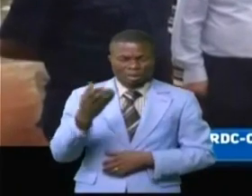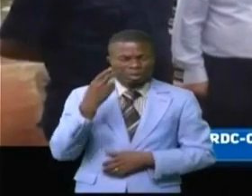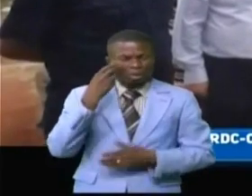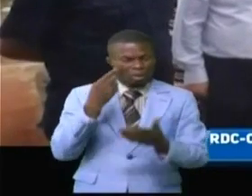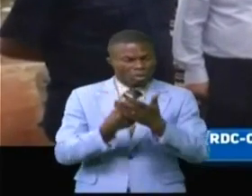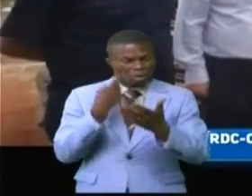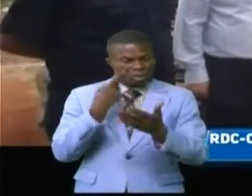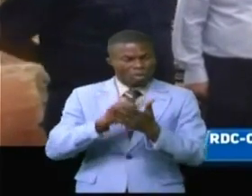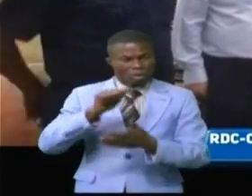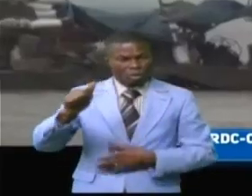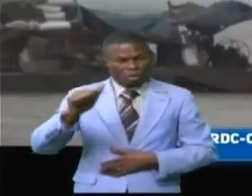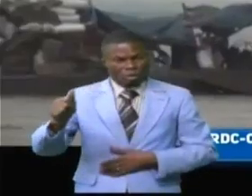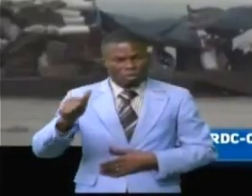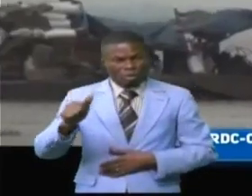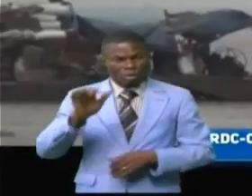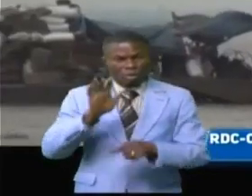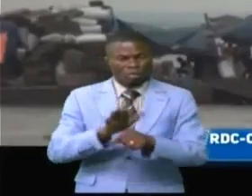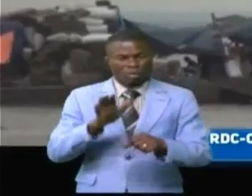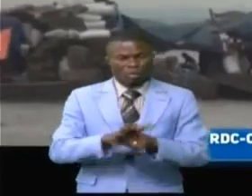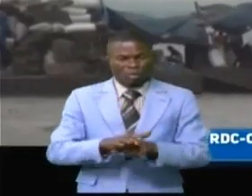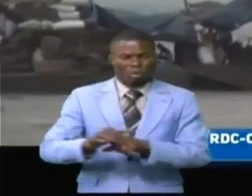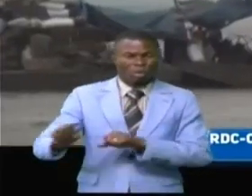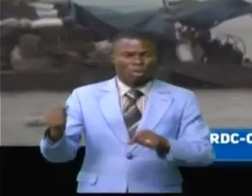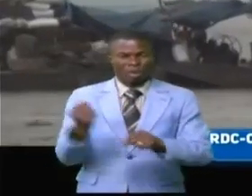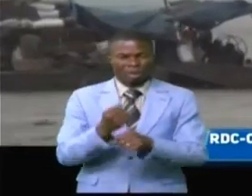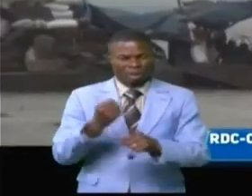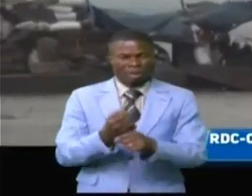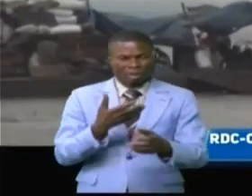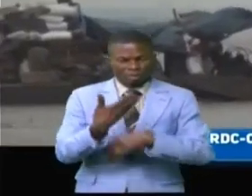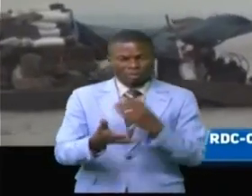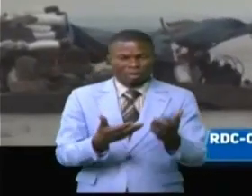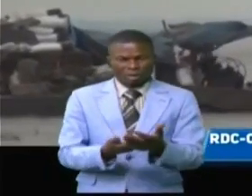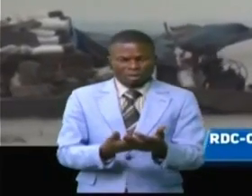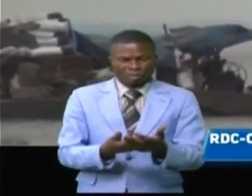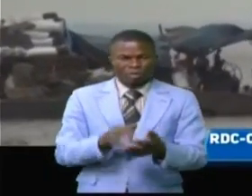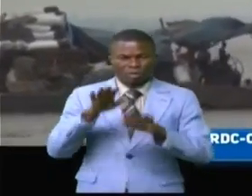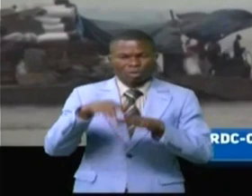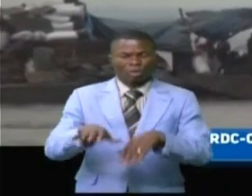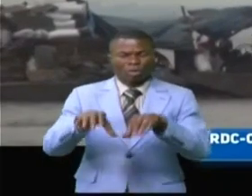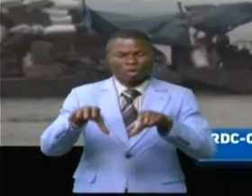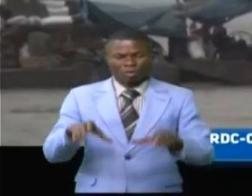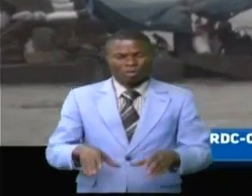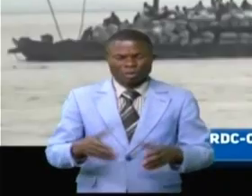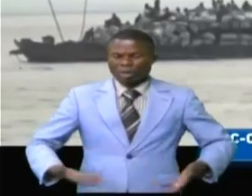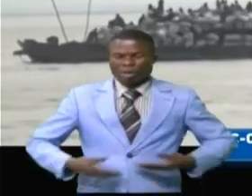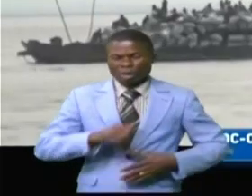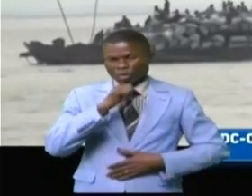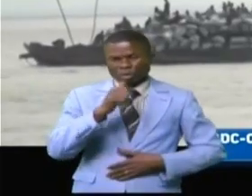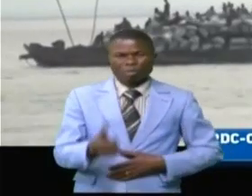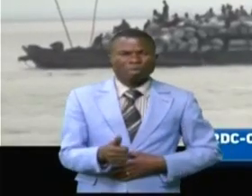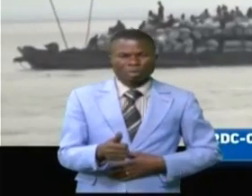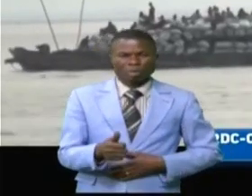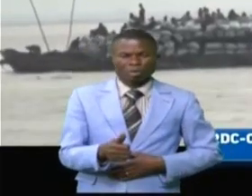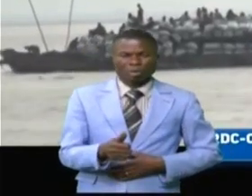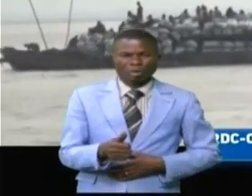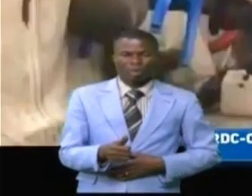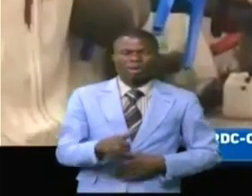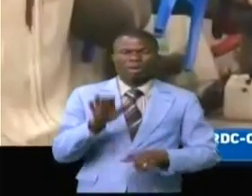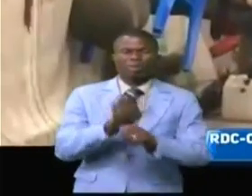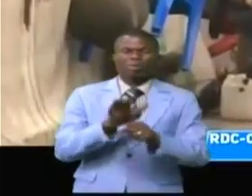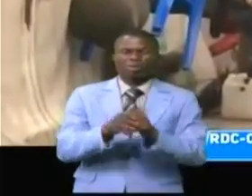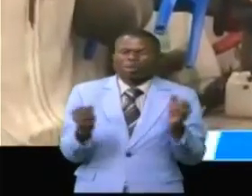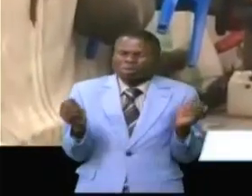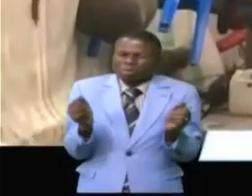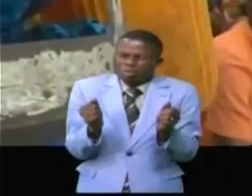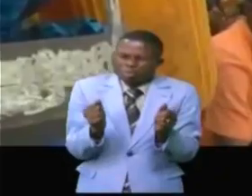observer personnellement le différent mouvement de ses embarcations sur le fleuve, tout en déplorant notamment l'entassement de personnes